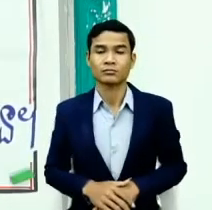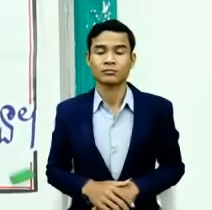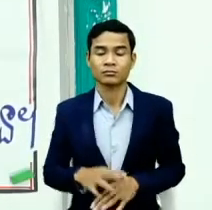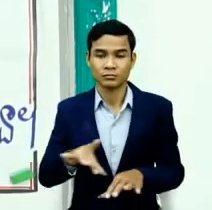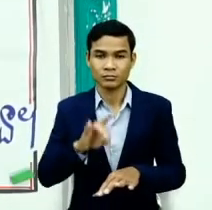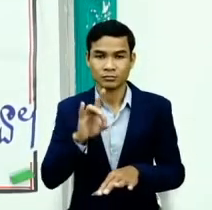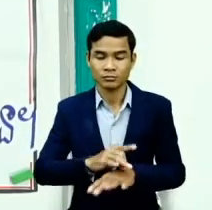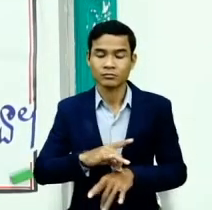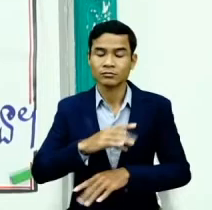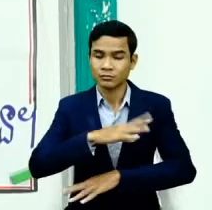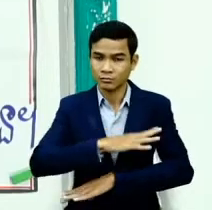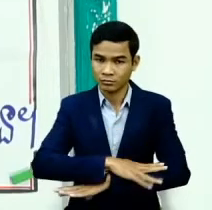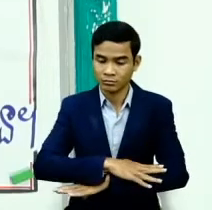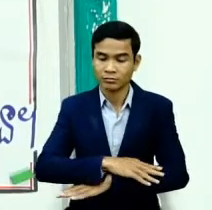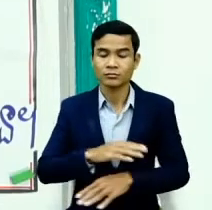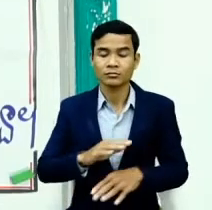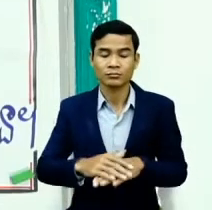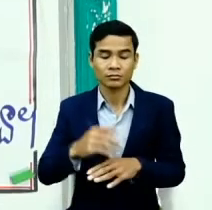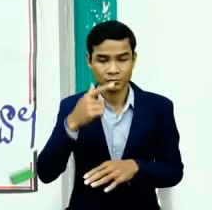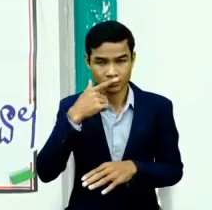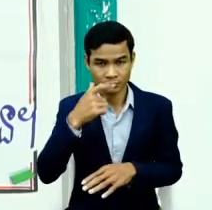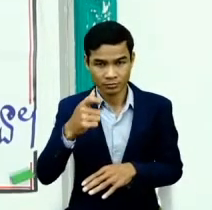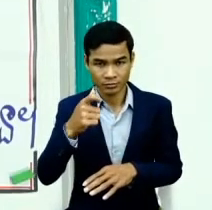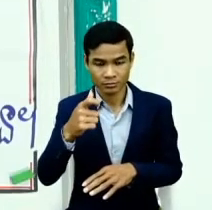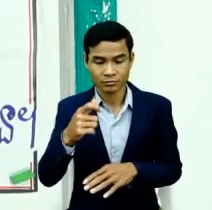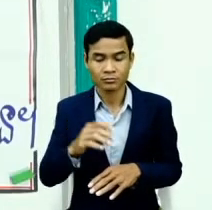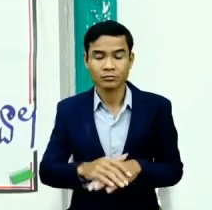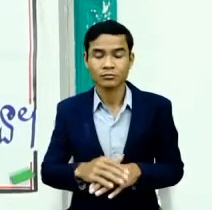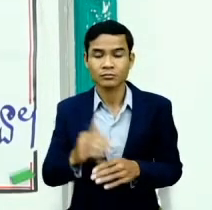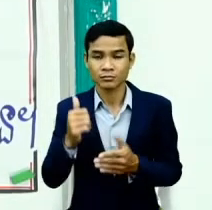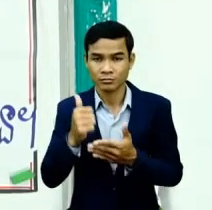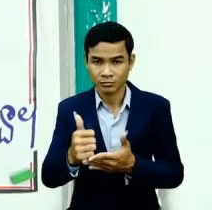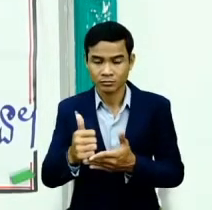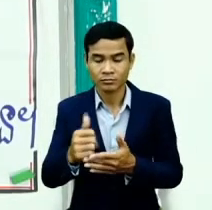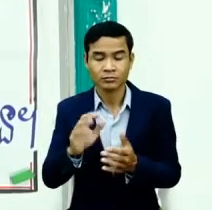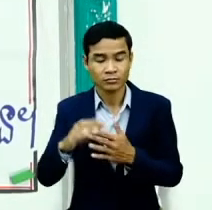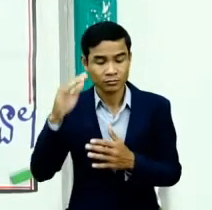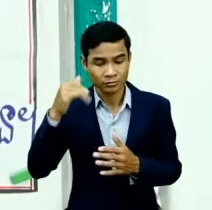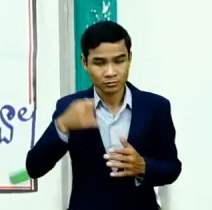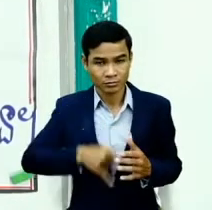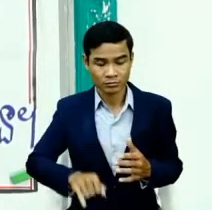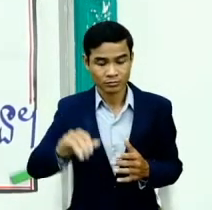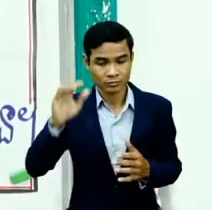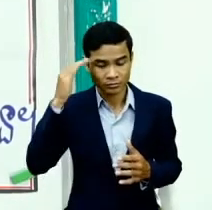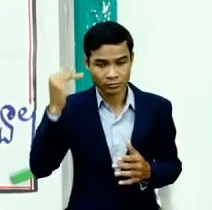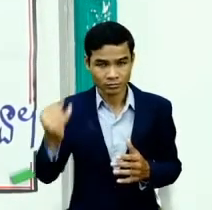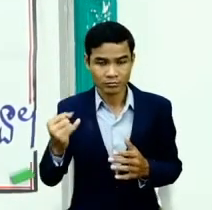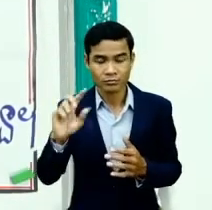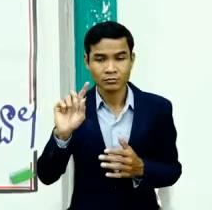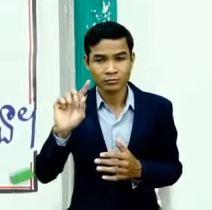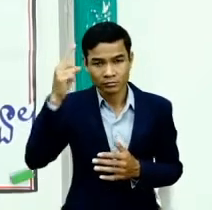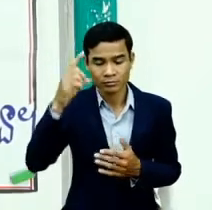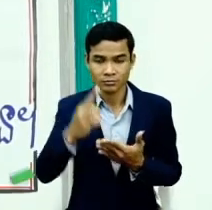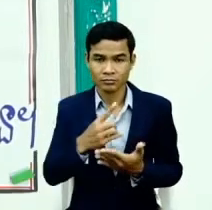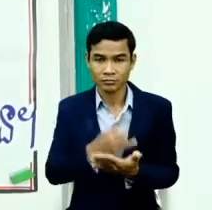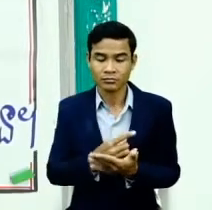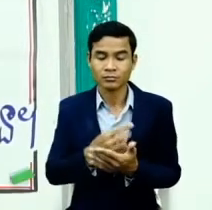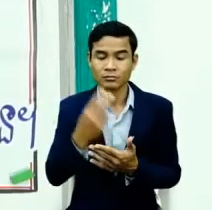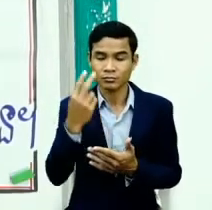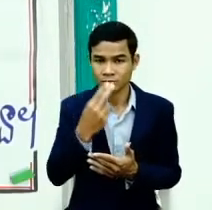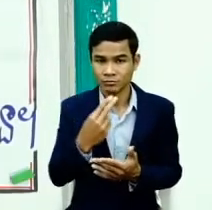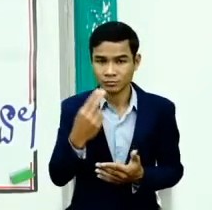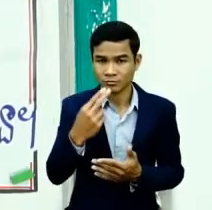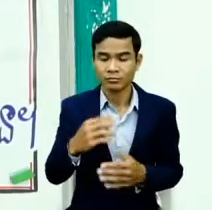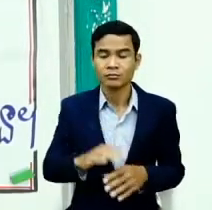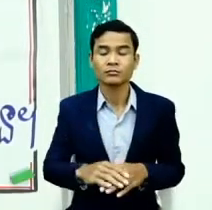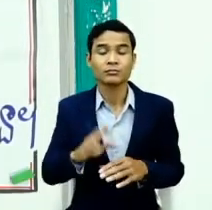bớ tùm nế ư bốc chuối ốt rùm lật mê riêng âm nàn